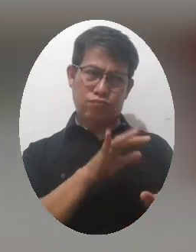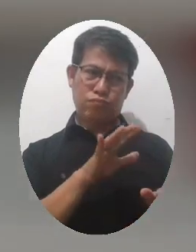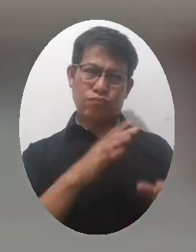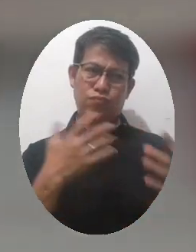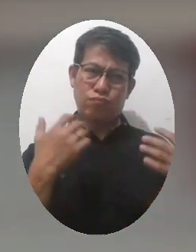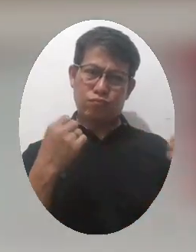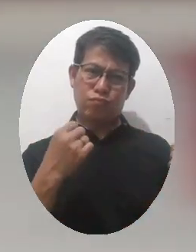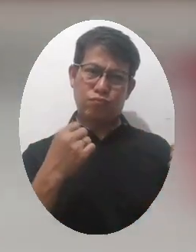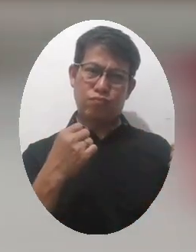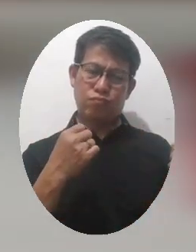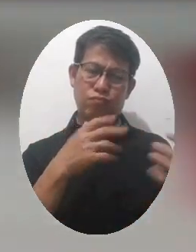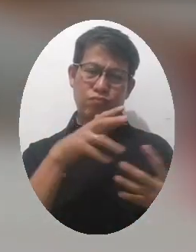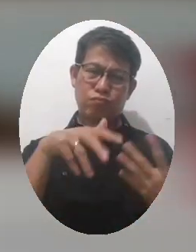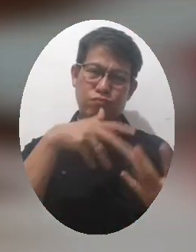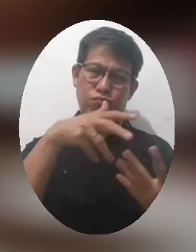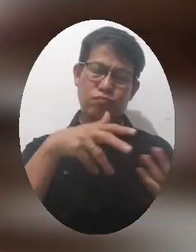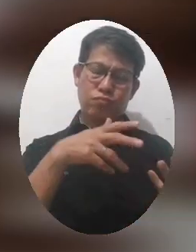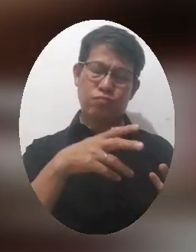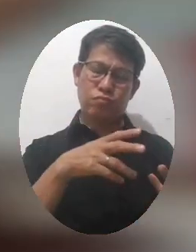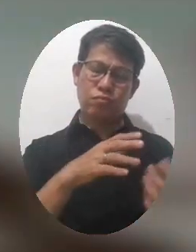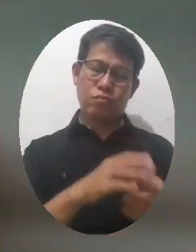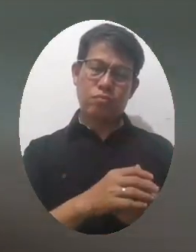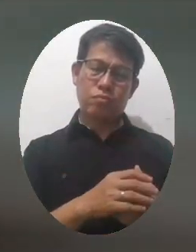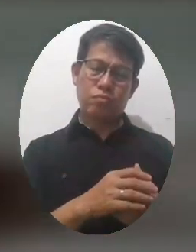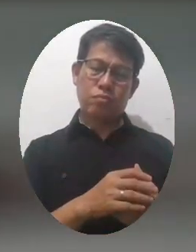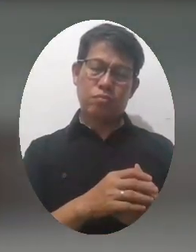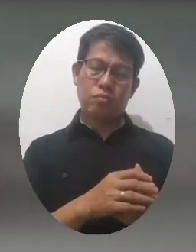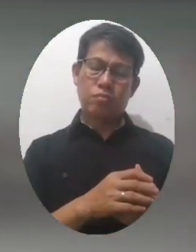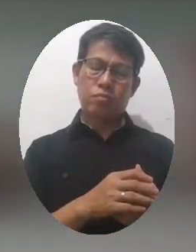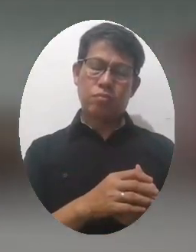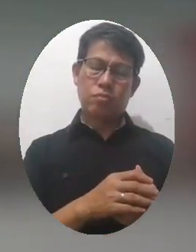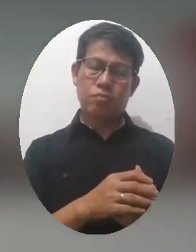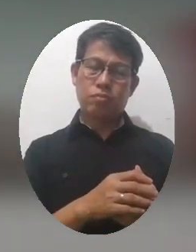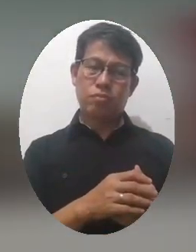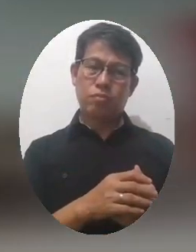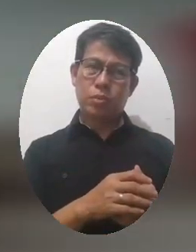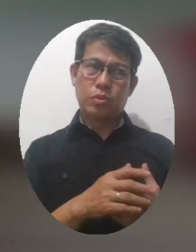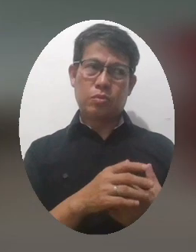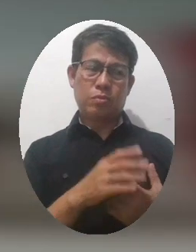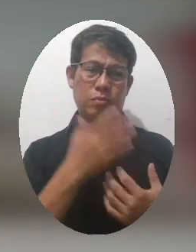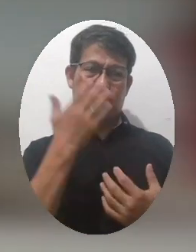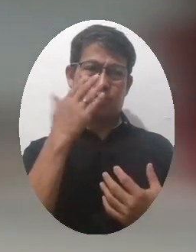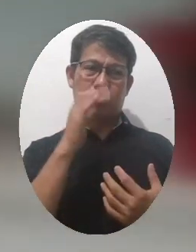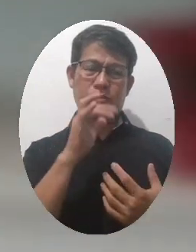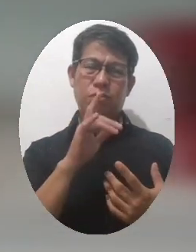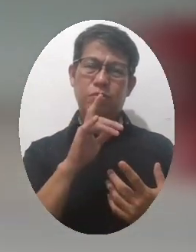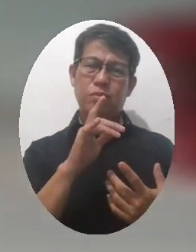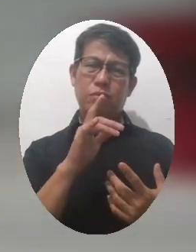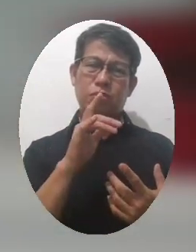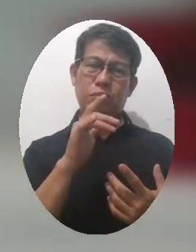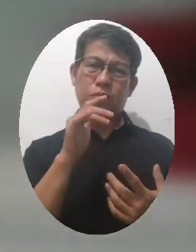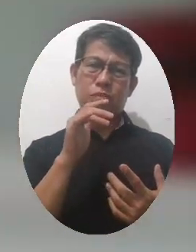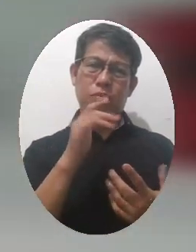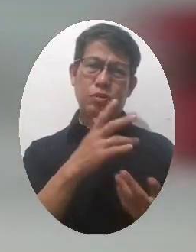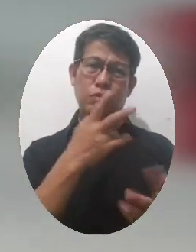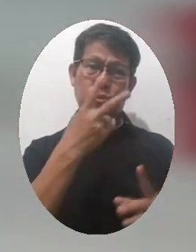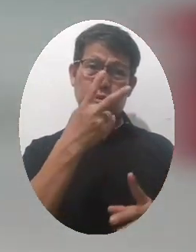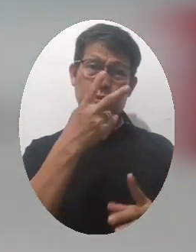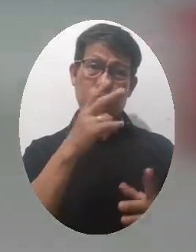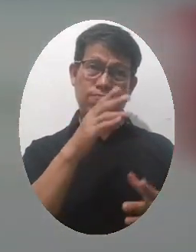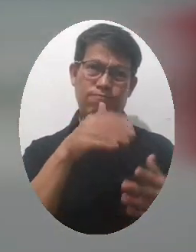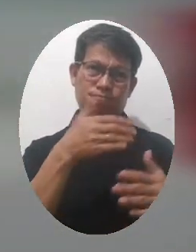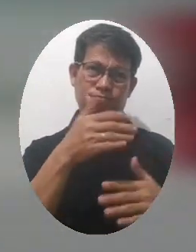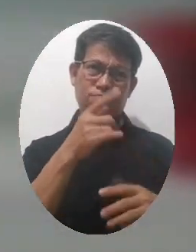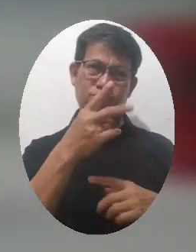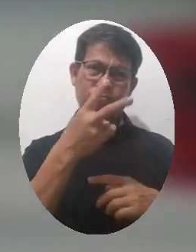masigla, bibo, talagang hindi ko akalain na magkakaganon after nang nag 2 years